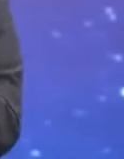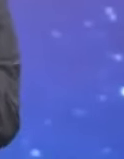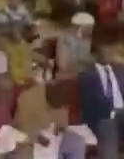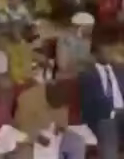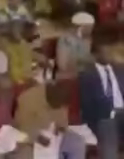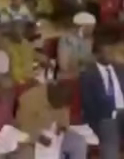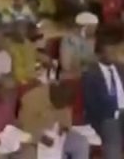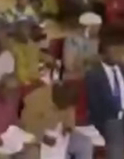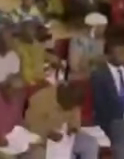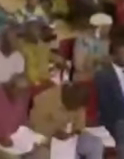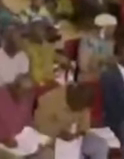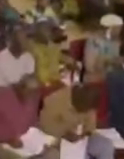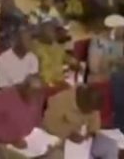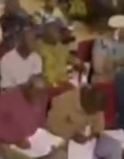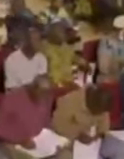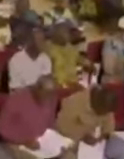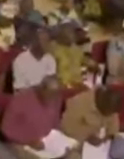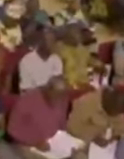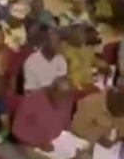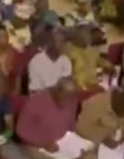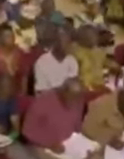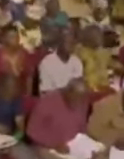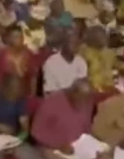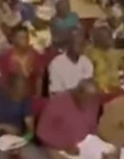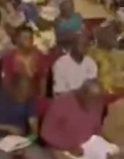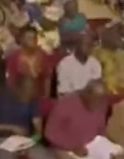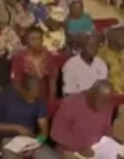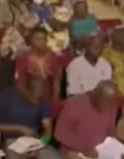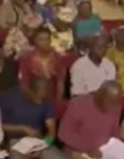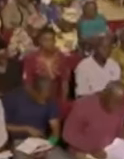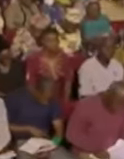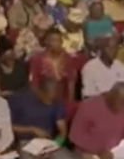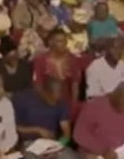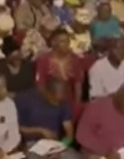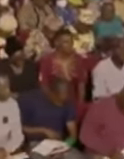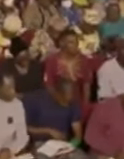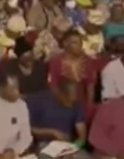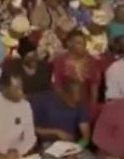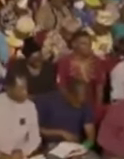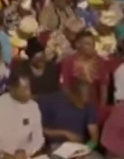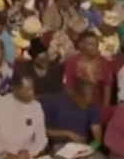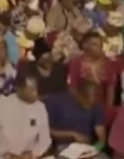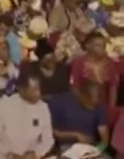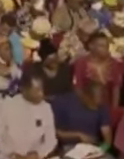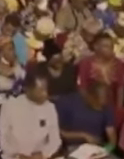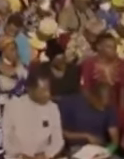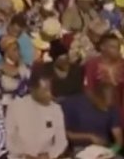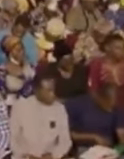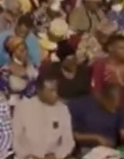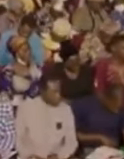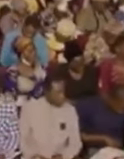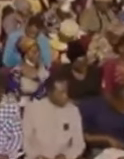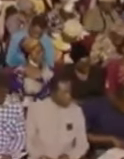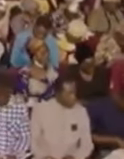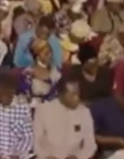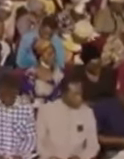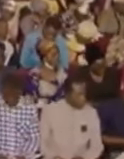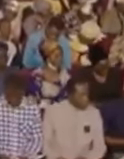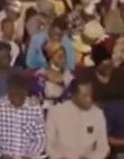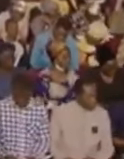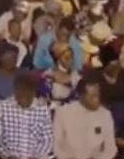fait en Romains chapitre 2 verset 4 Romains 2